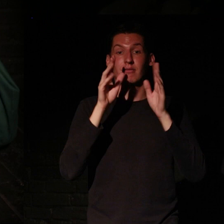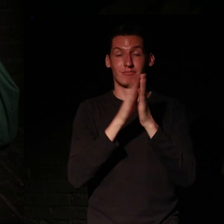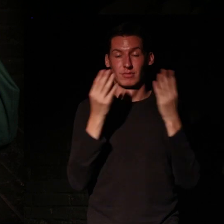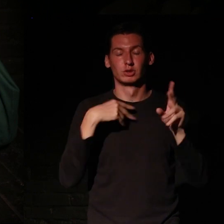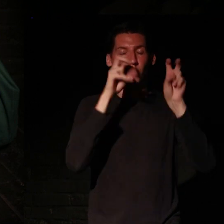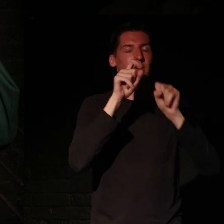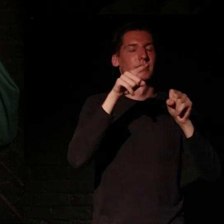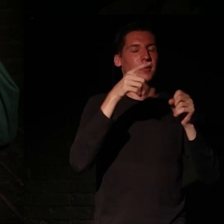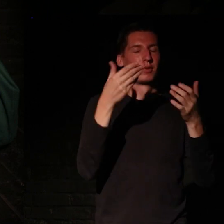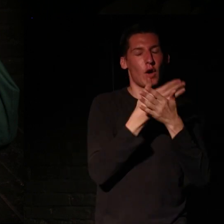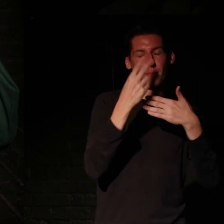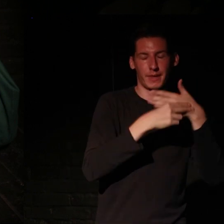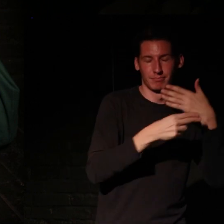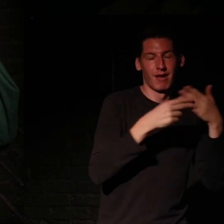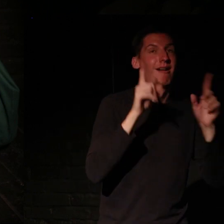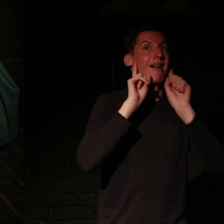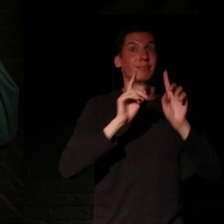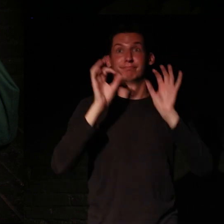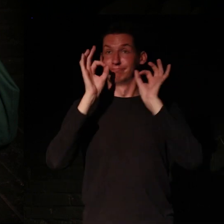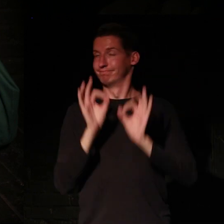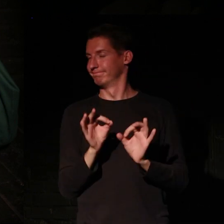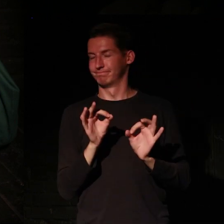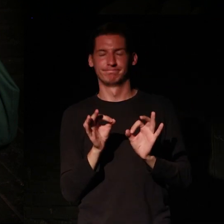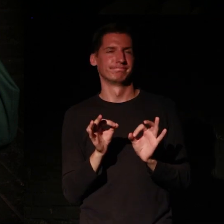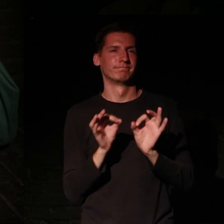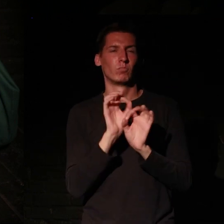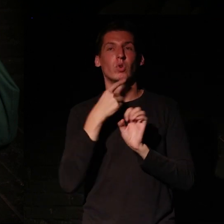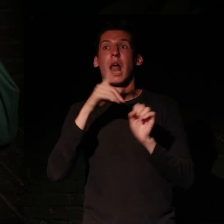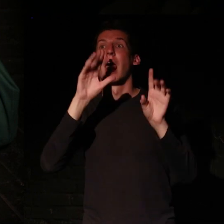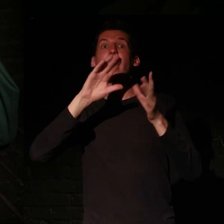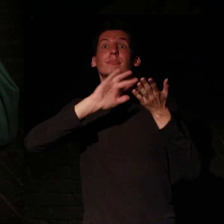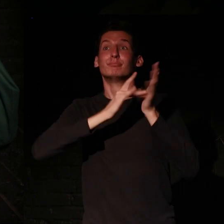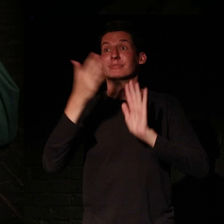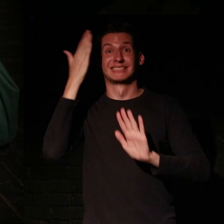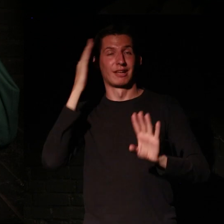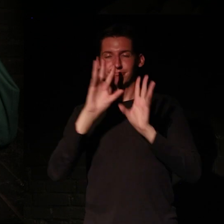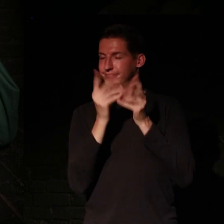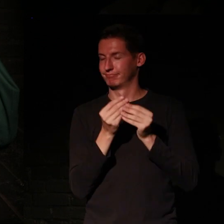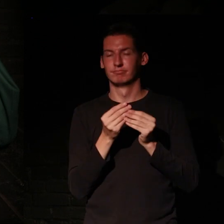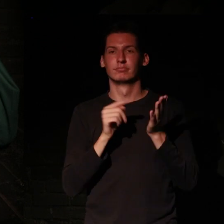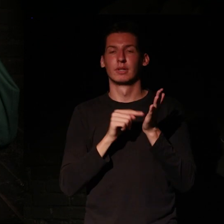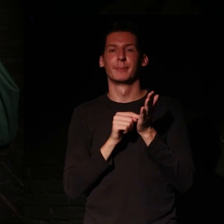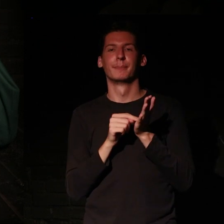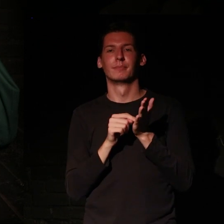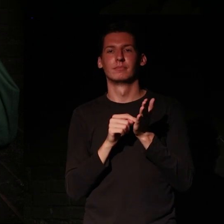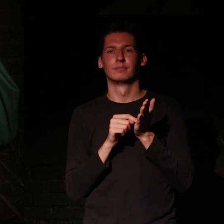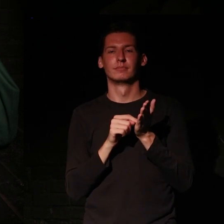Nowym Testamencie, ale nie do końca znamy całość jej przekazu, a